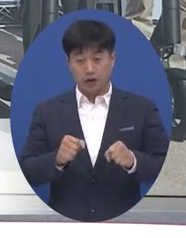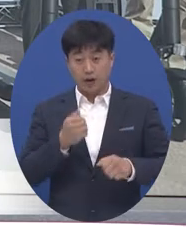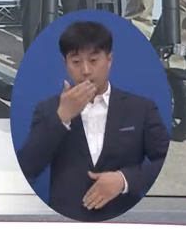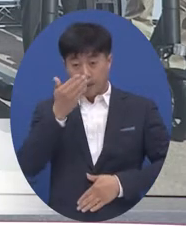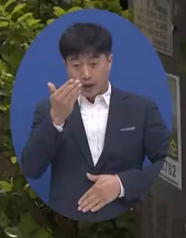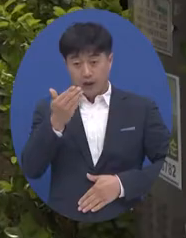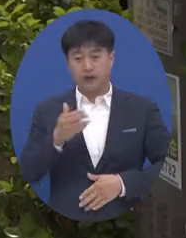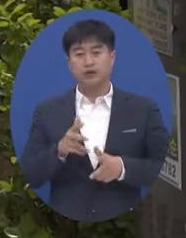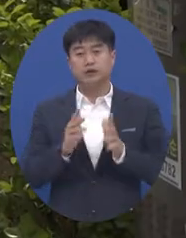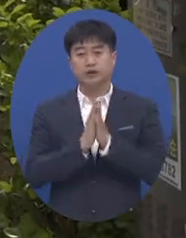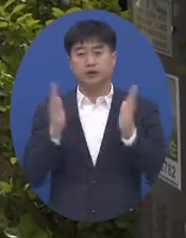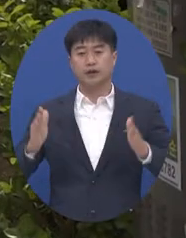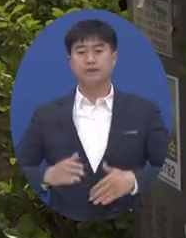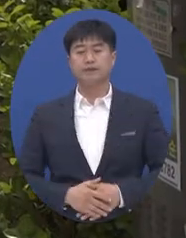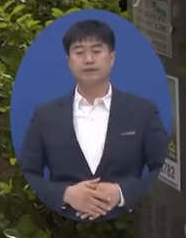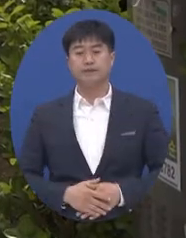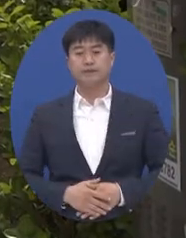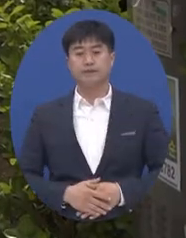벌입니다.